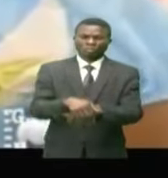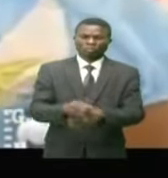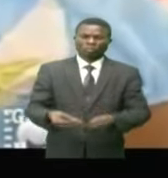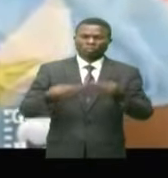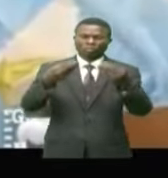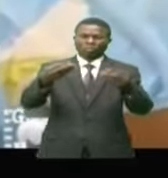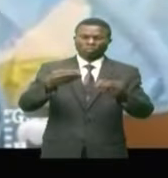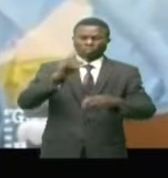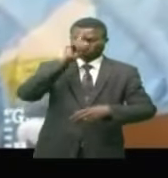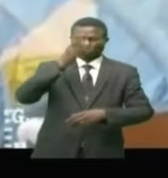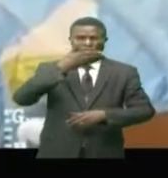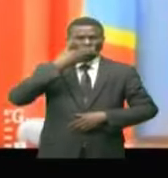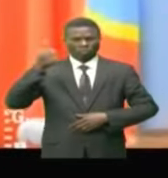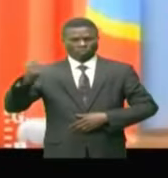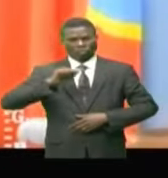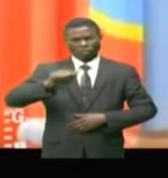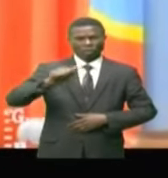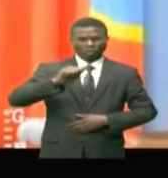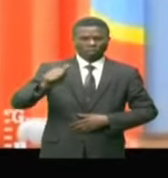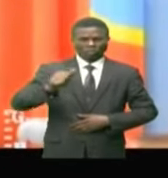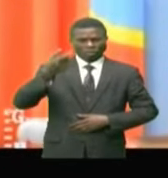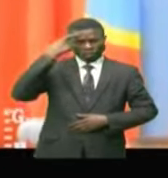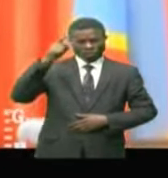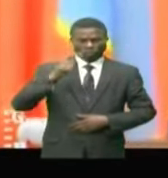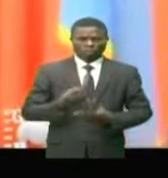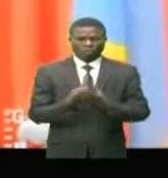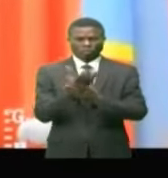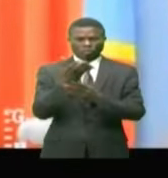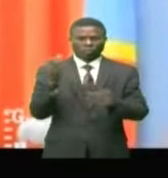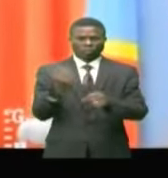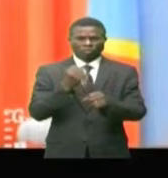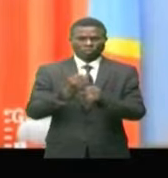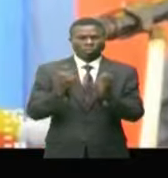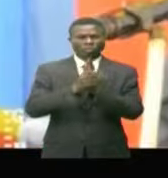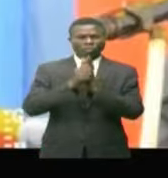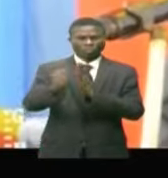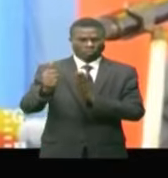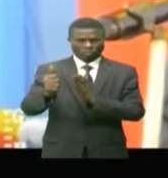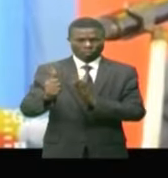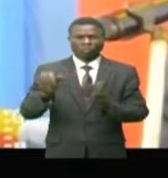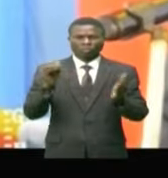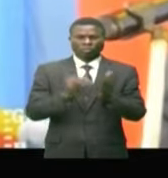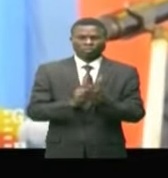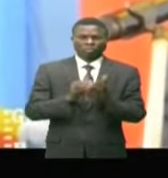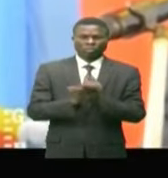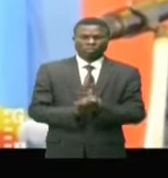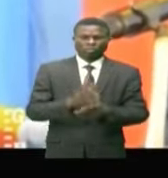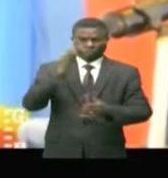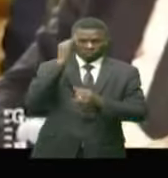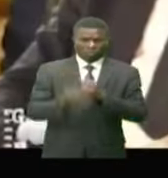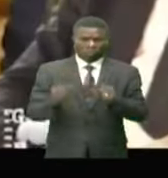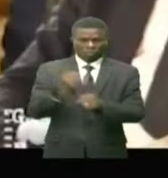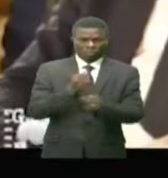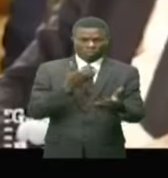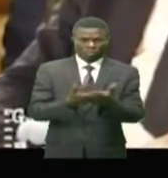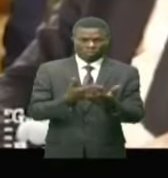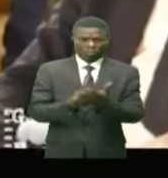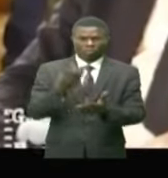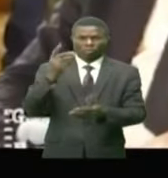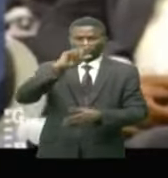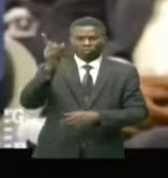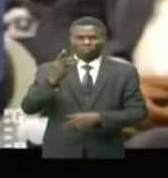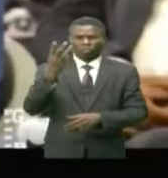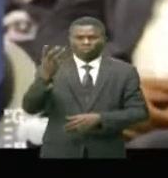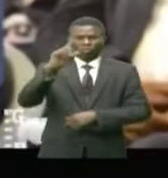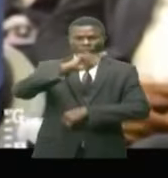meilleur d'eux-mêmes, envie de produire un travail de qualité. Signalons que de ces travaux de 30 jours est